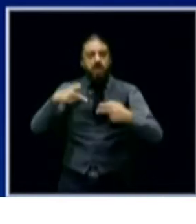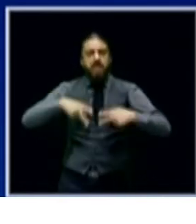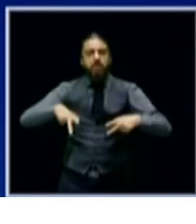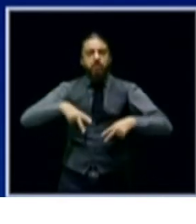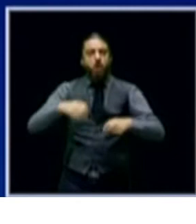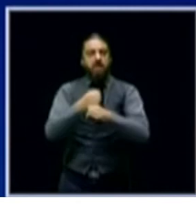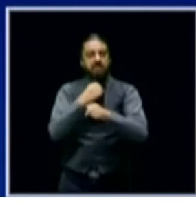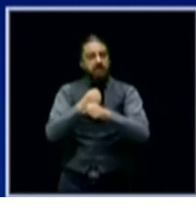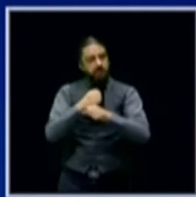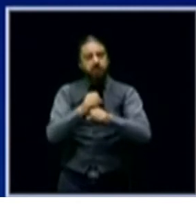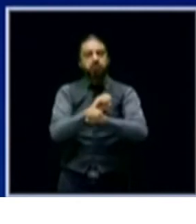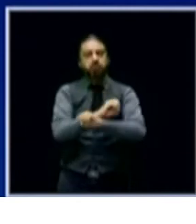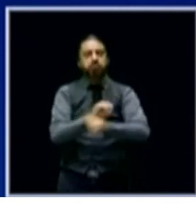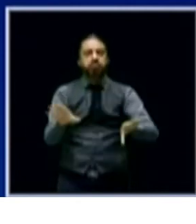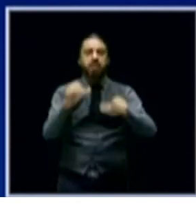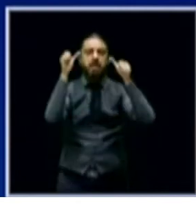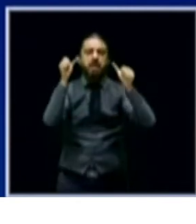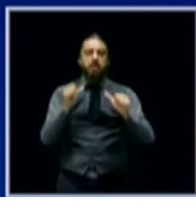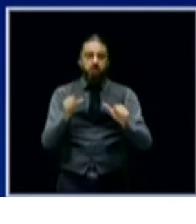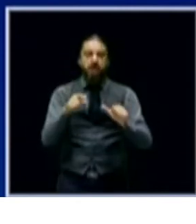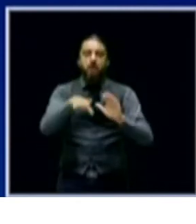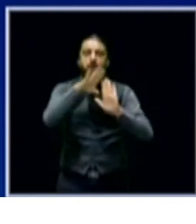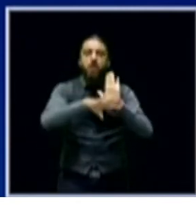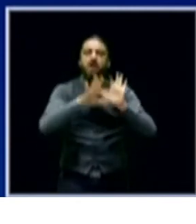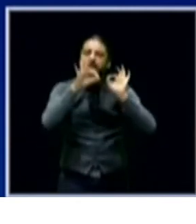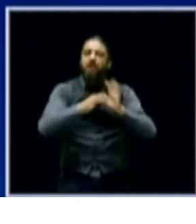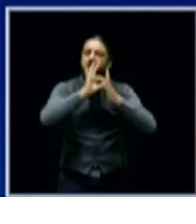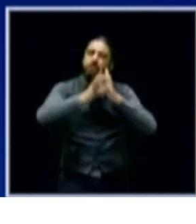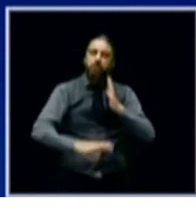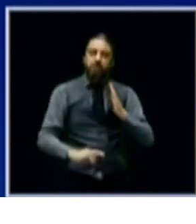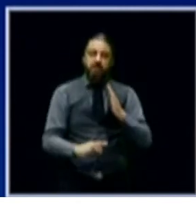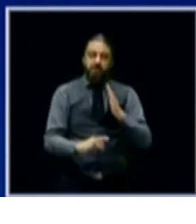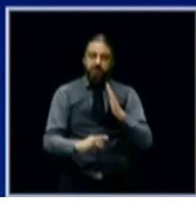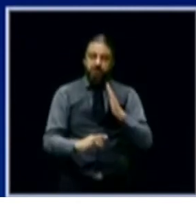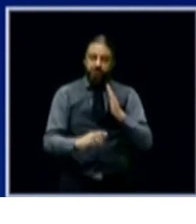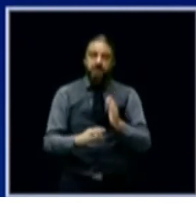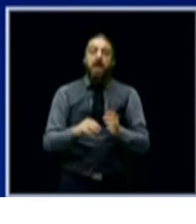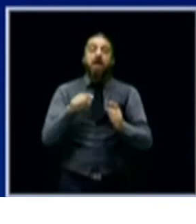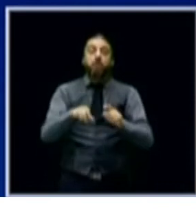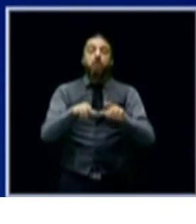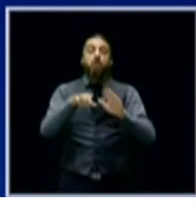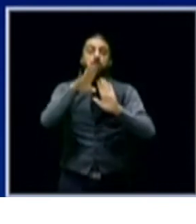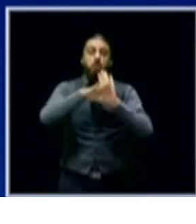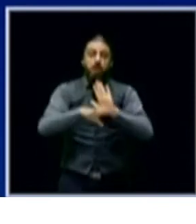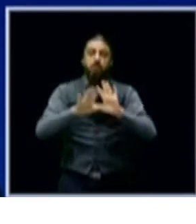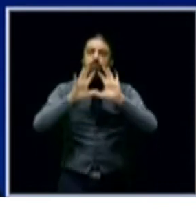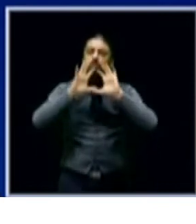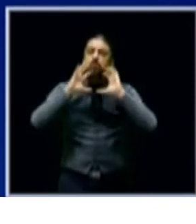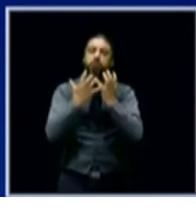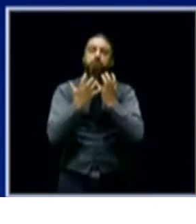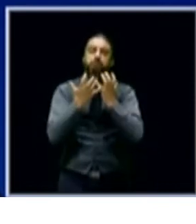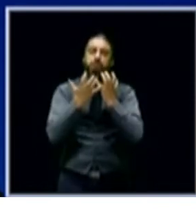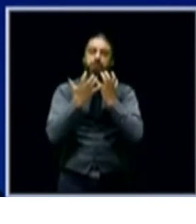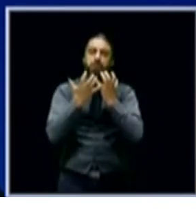Εργασίας για το πώς θα δουλέψει αυτό το πρόγραμμα. Αυτό το οποίο σας είπα είναι ότι καλύπτει πλήρως εργοδοτικές